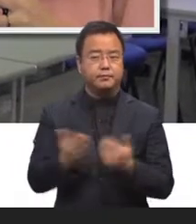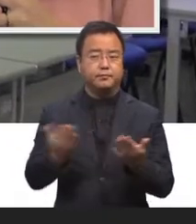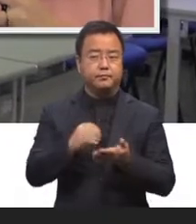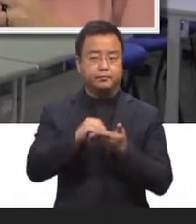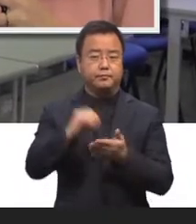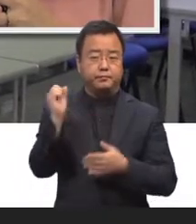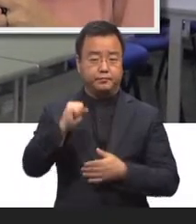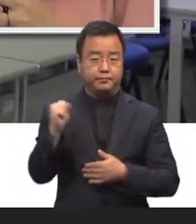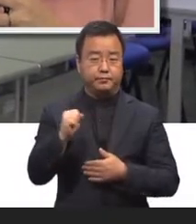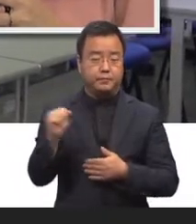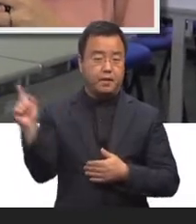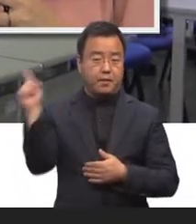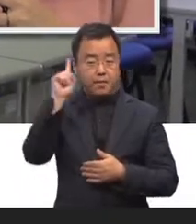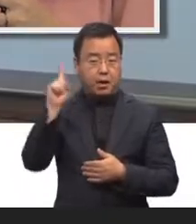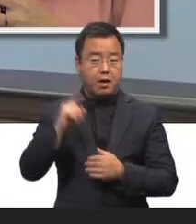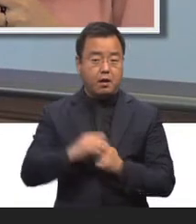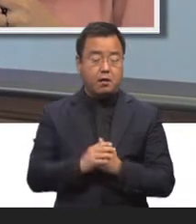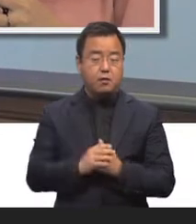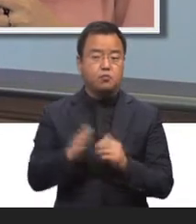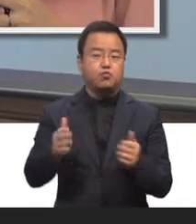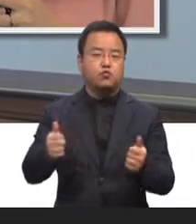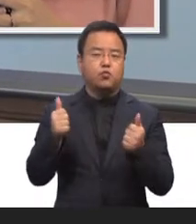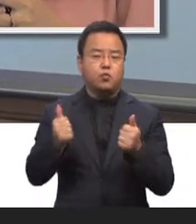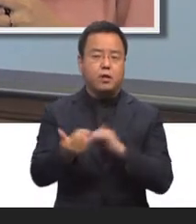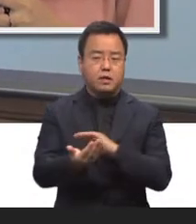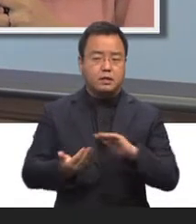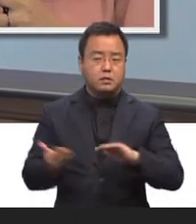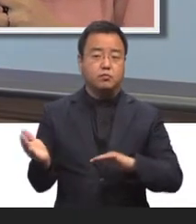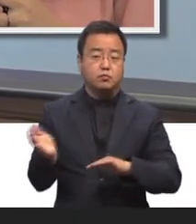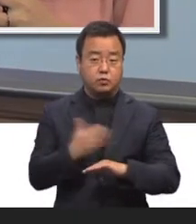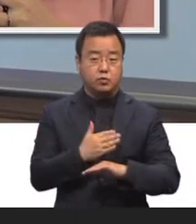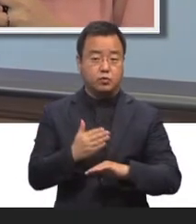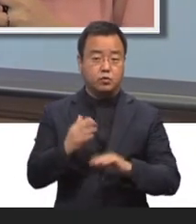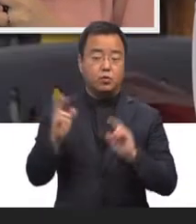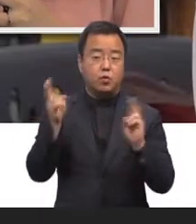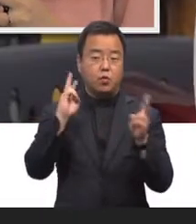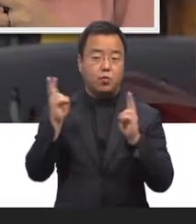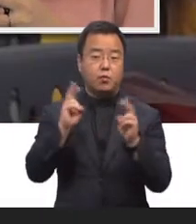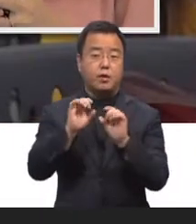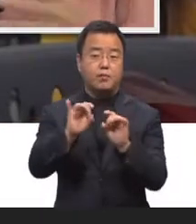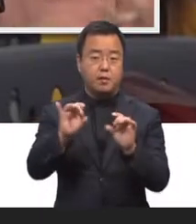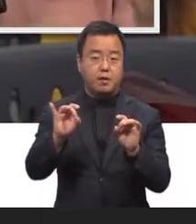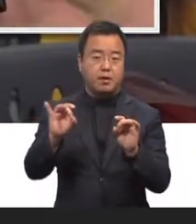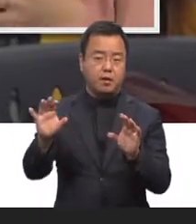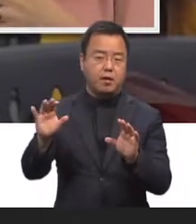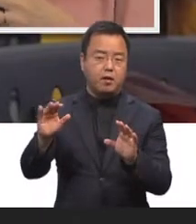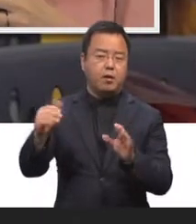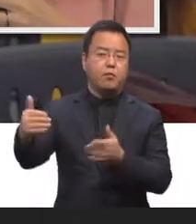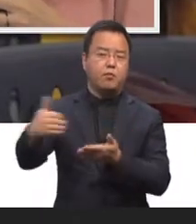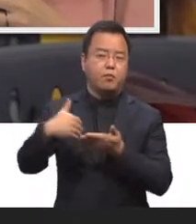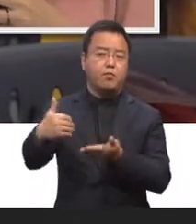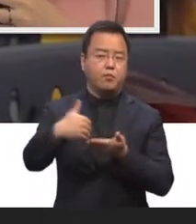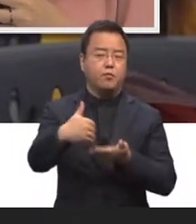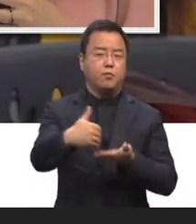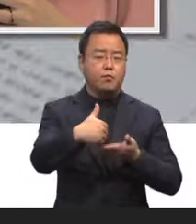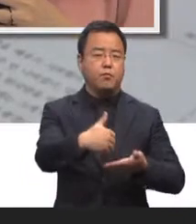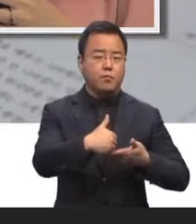취업률이 100%고요. 졸업하기 전부터 이제 기업들로부터 이제 요청이 들어와서